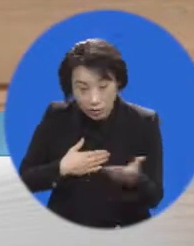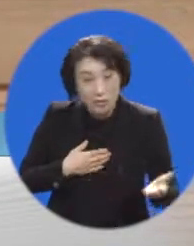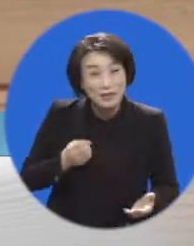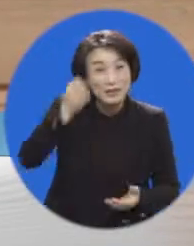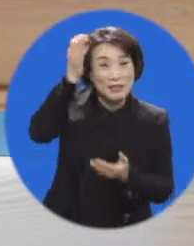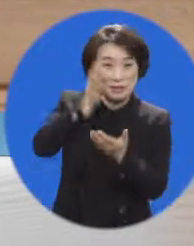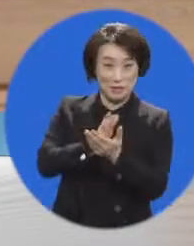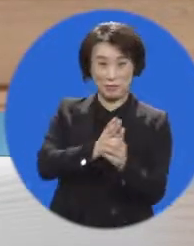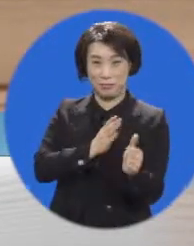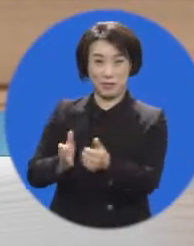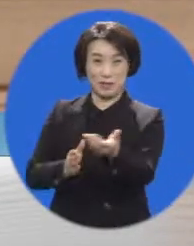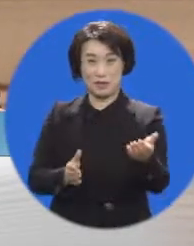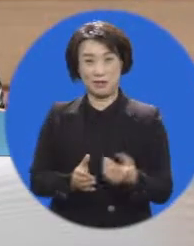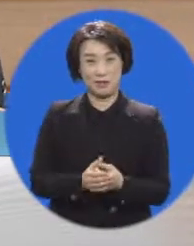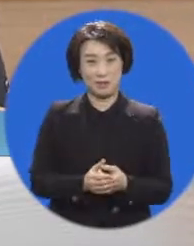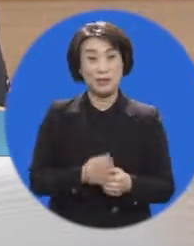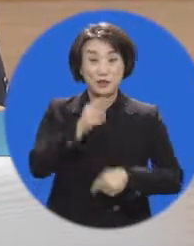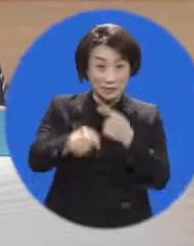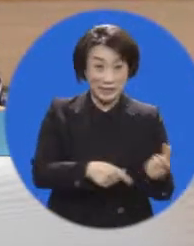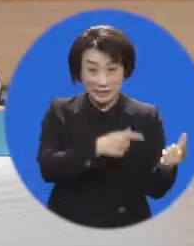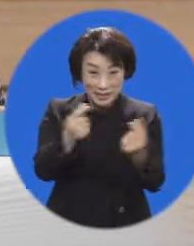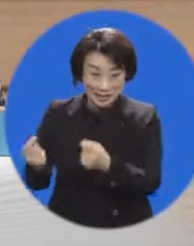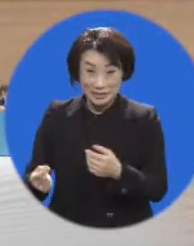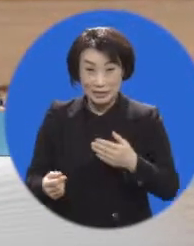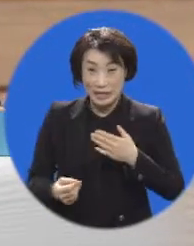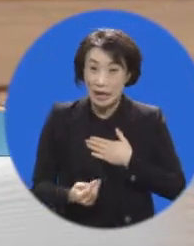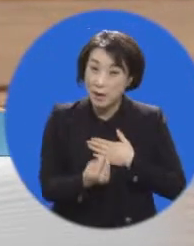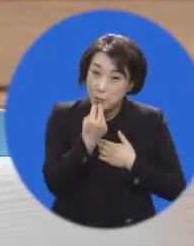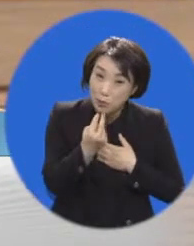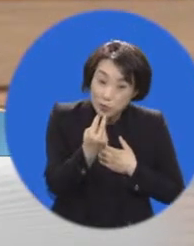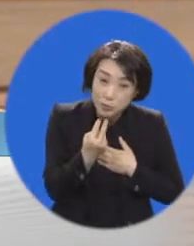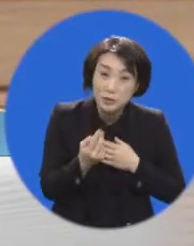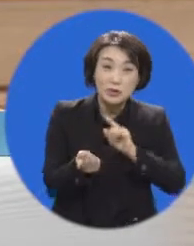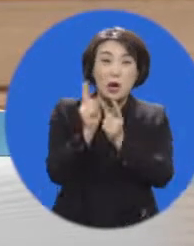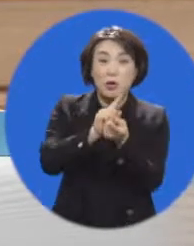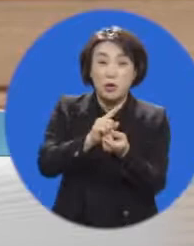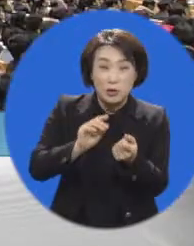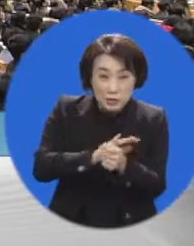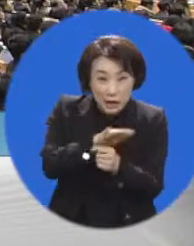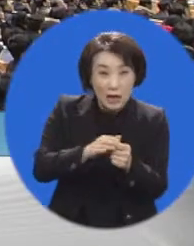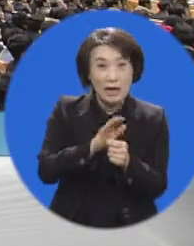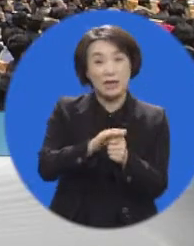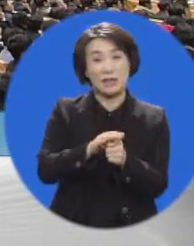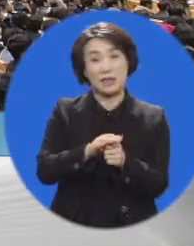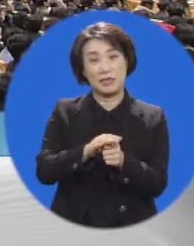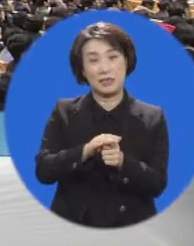말라. 다시 내 목숨은 서로 사랑하는데